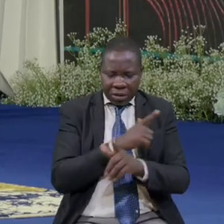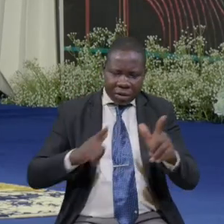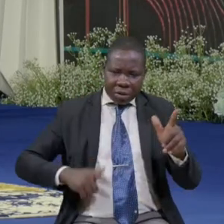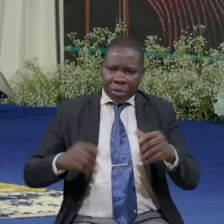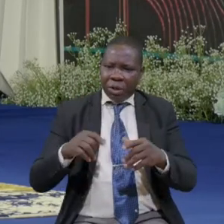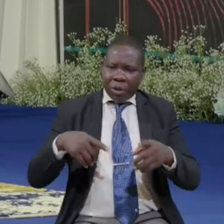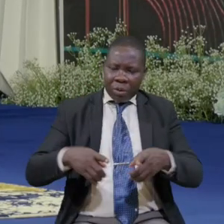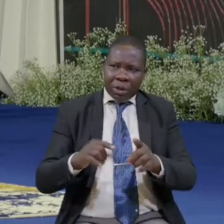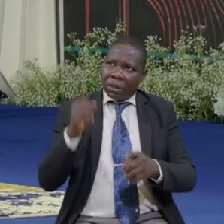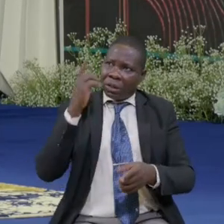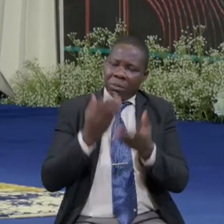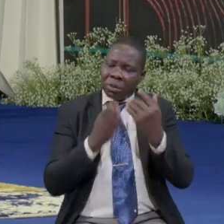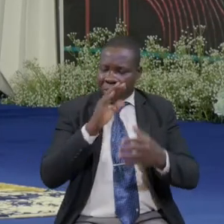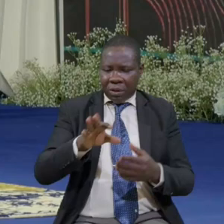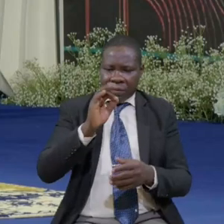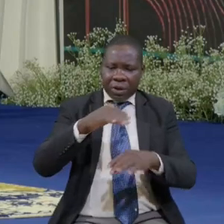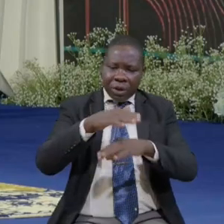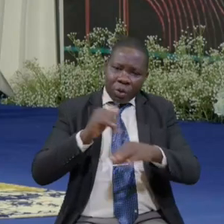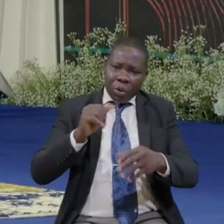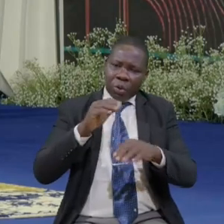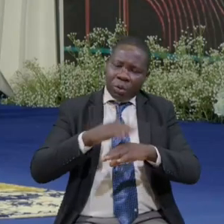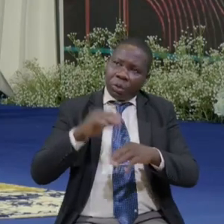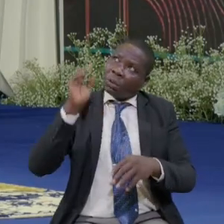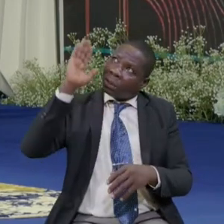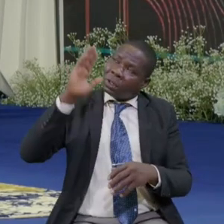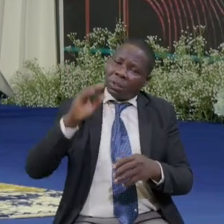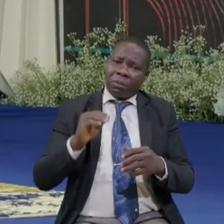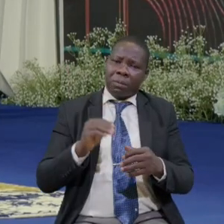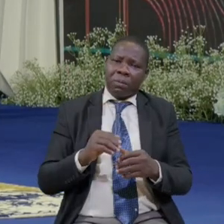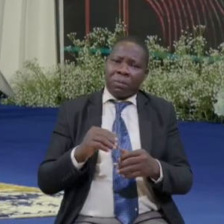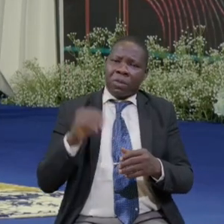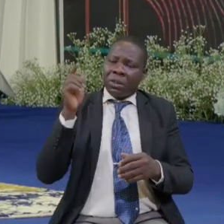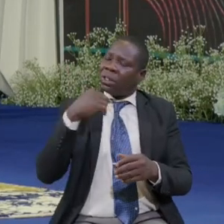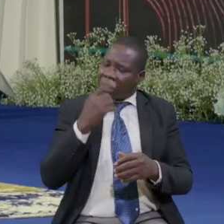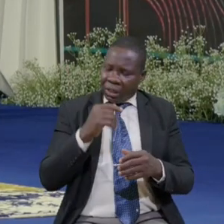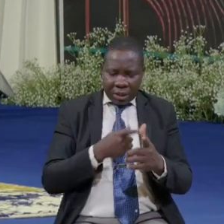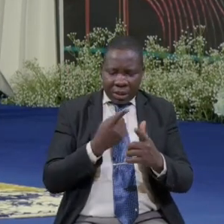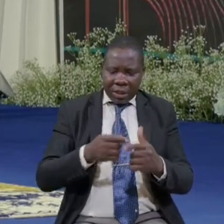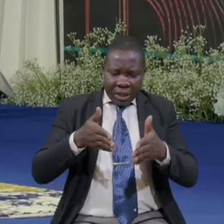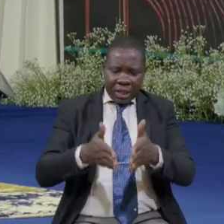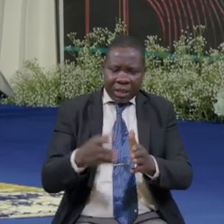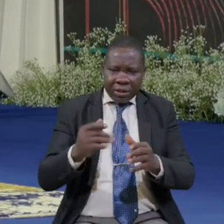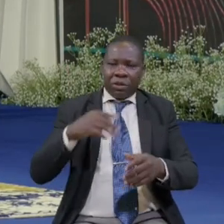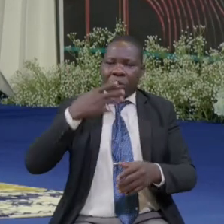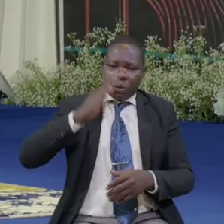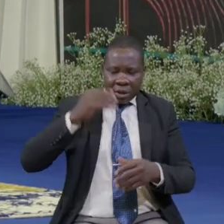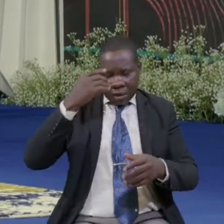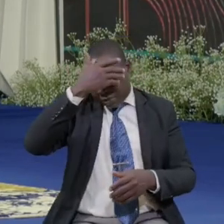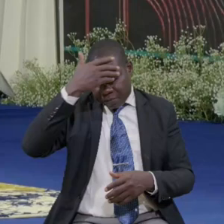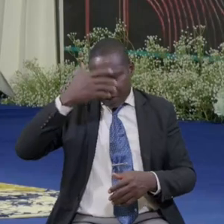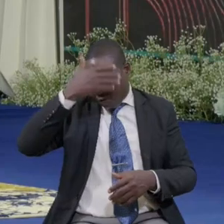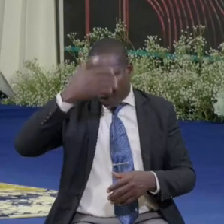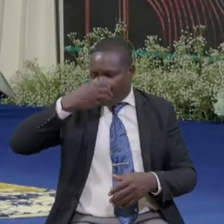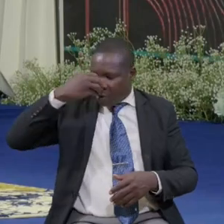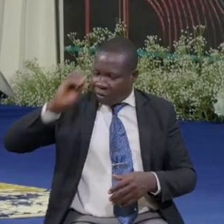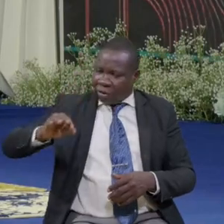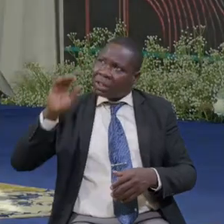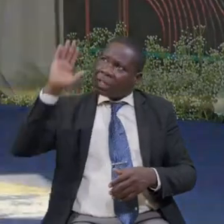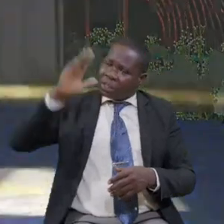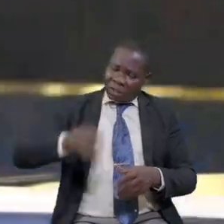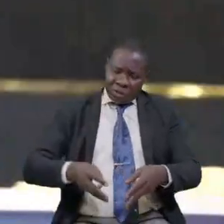dit « invoquez-lui, invoquez l'Éternel quand il est prêt, que le méchant abandonne sa voie et que